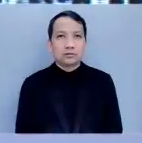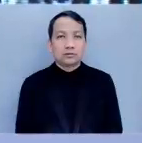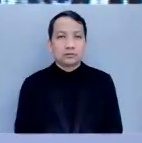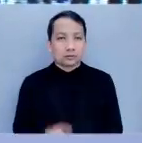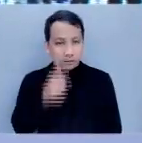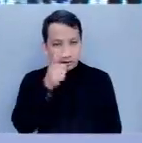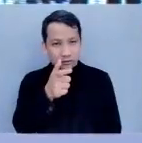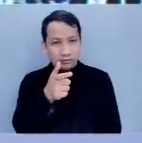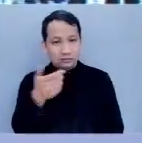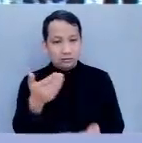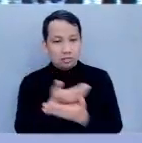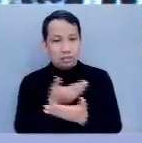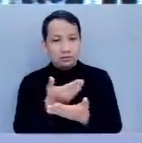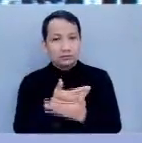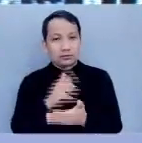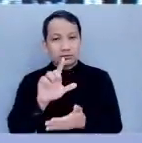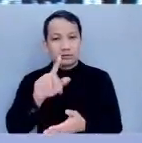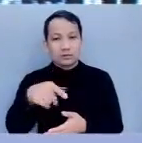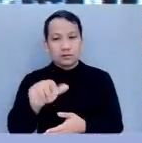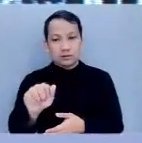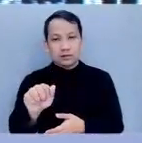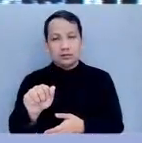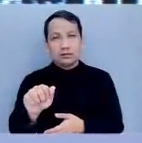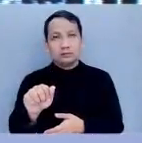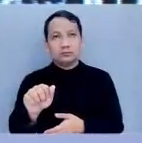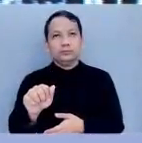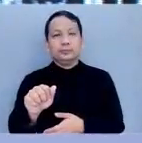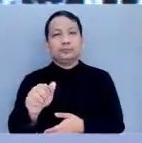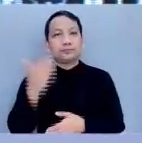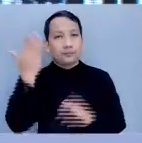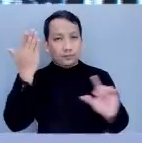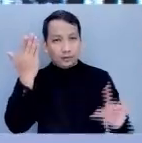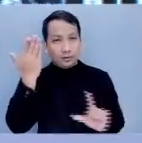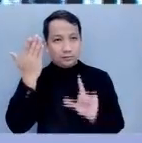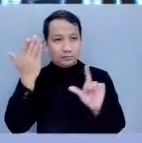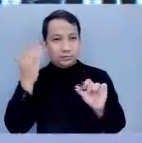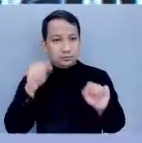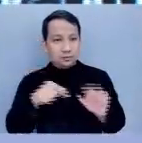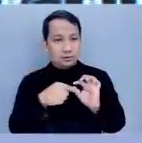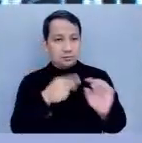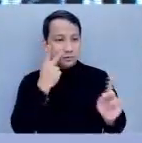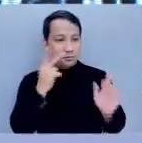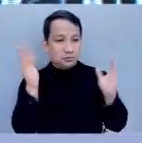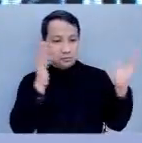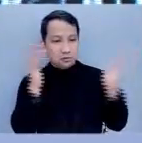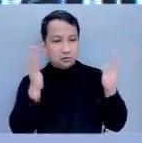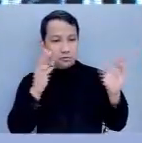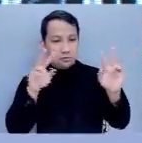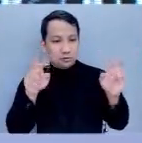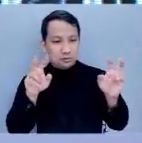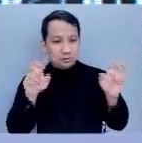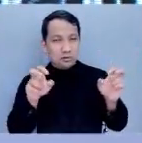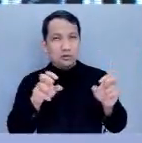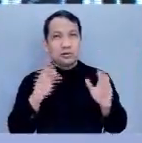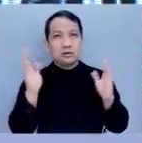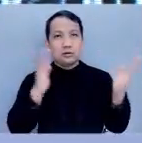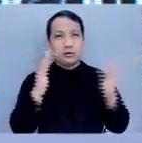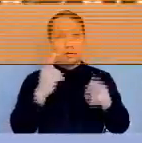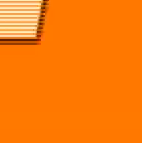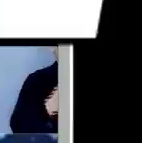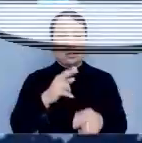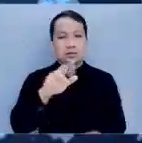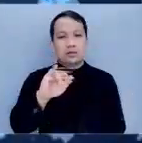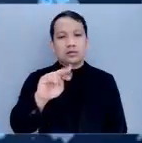Namataan ang panibagong low pressure area sa hilaga ng bansa. May chance ito maging bagyo na tatawaging Bagyong